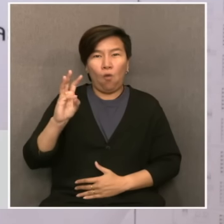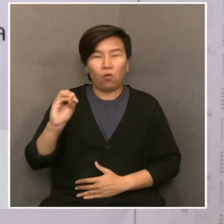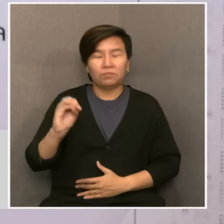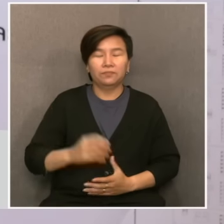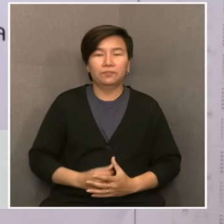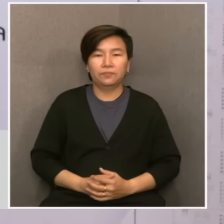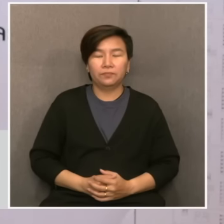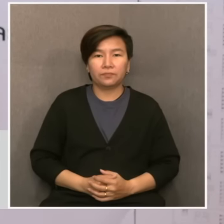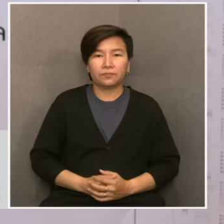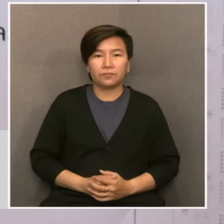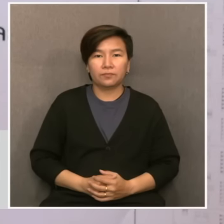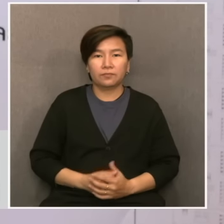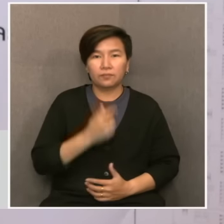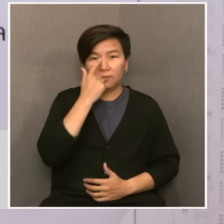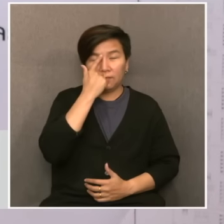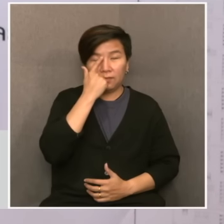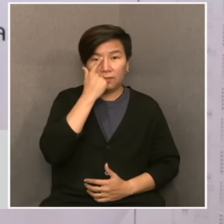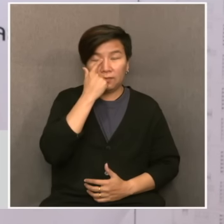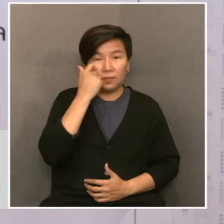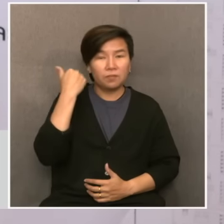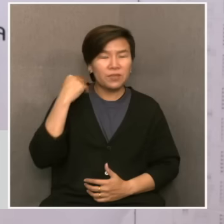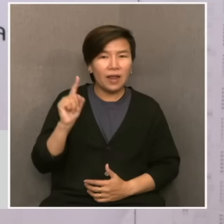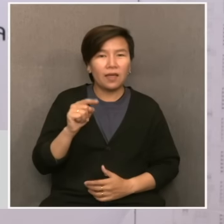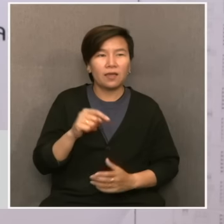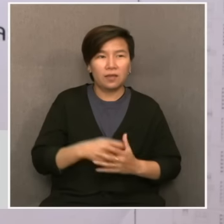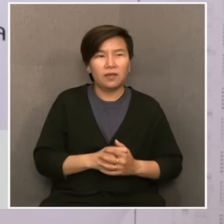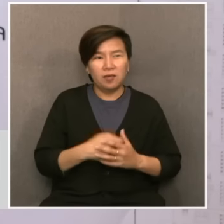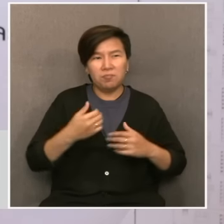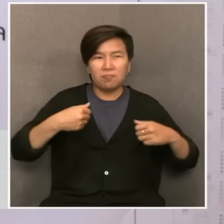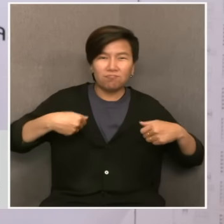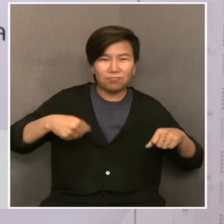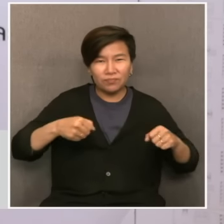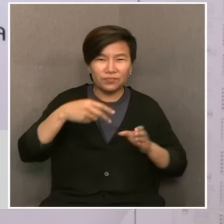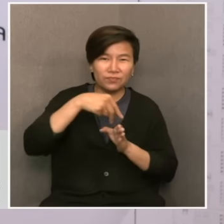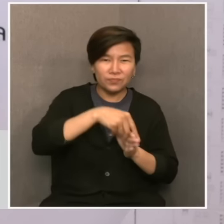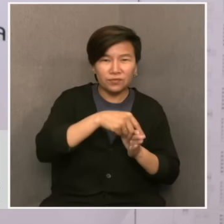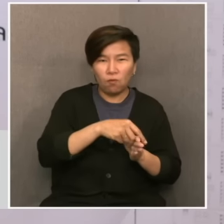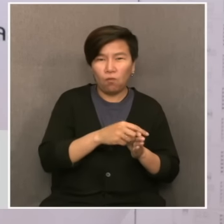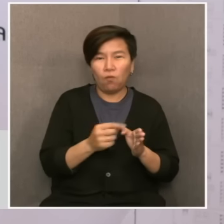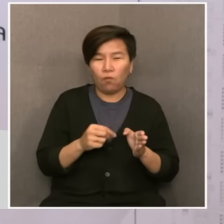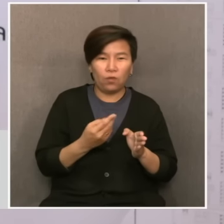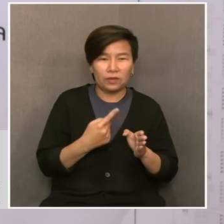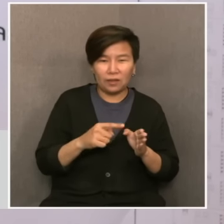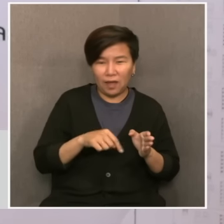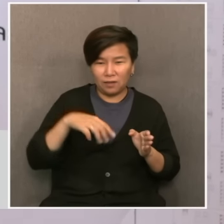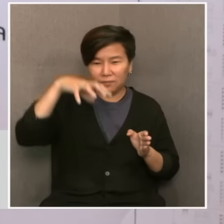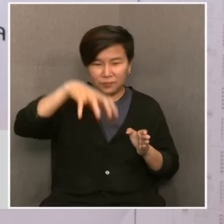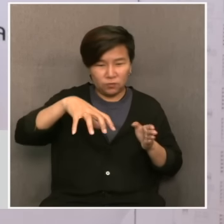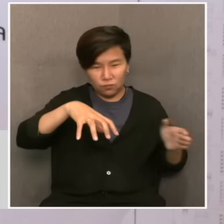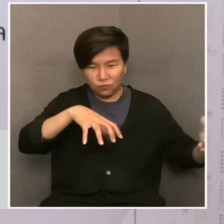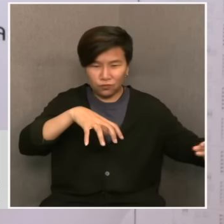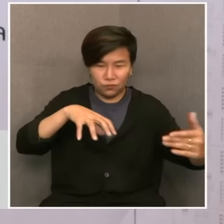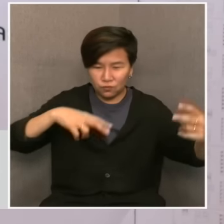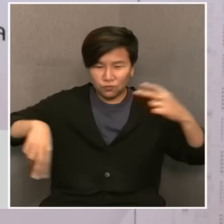กันมีการจัดชุดเคลื่อนที่เร็วนะคะในการดูแลโดยรอบอาคารอีกด้วยค่ะในขณะเดียวกันนะคะเราก็พบ